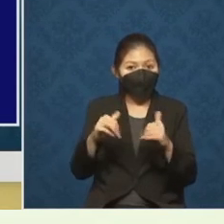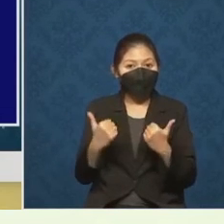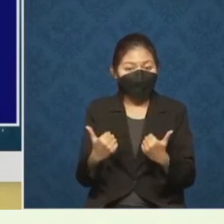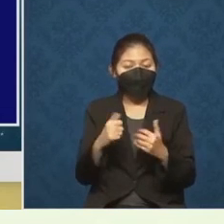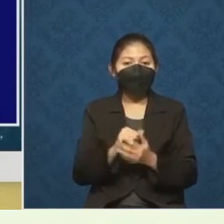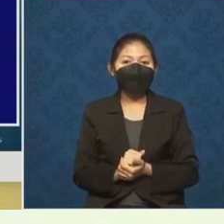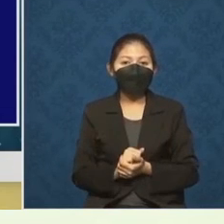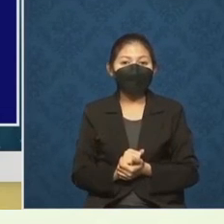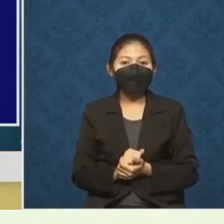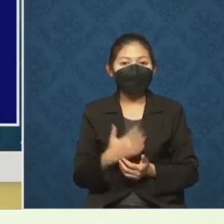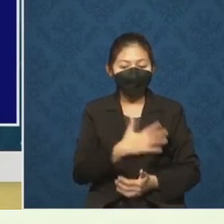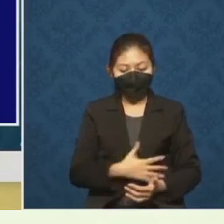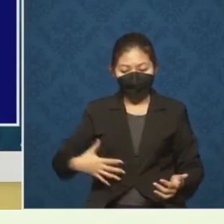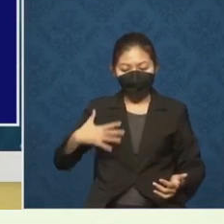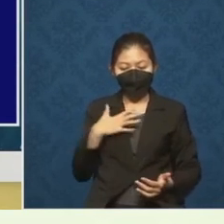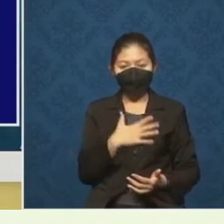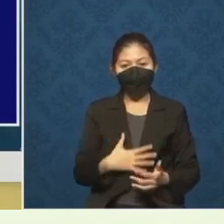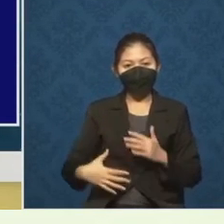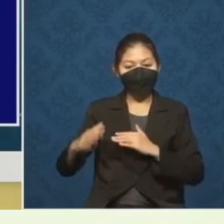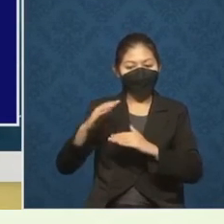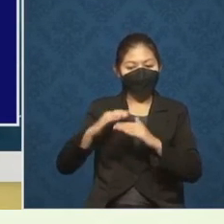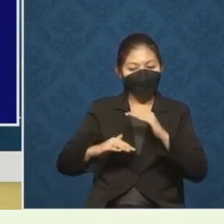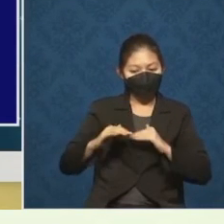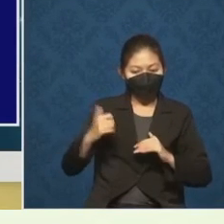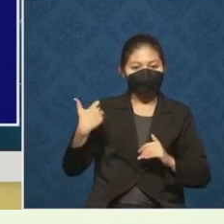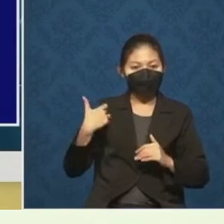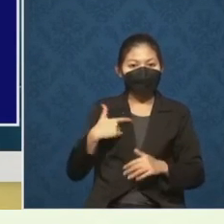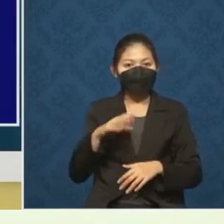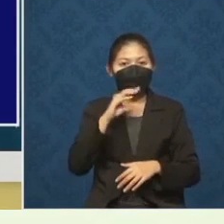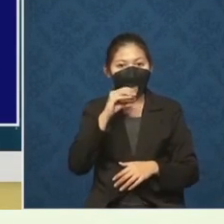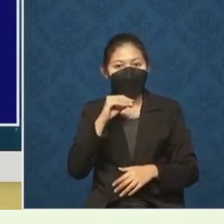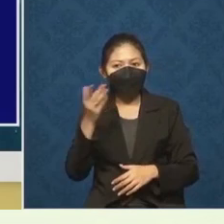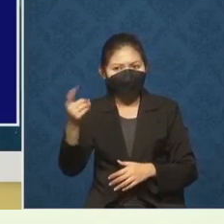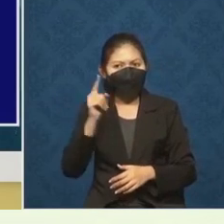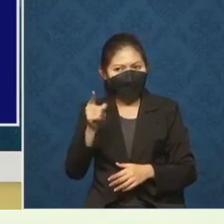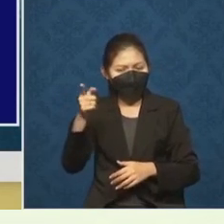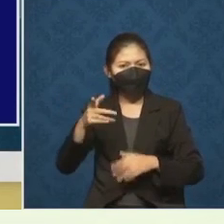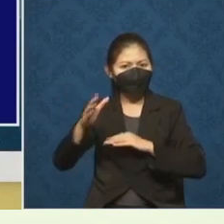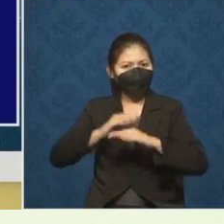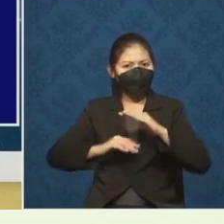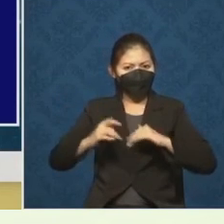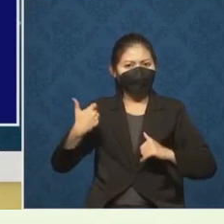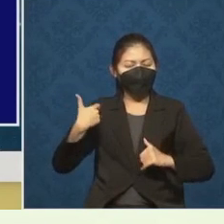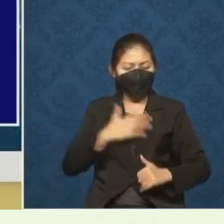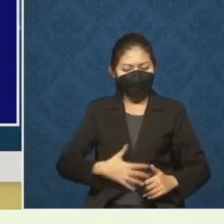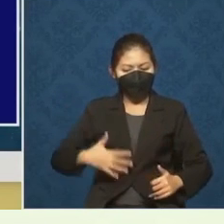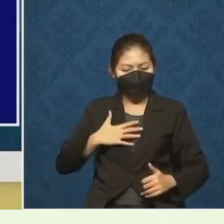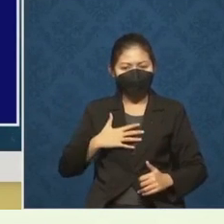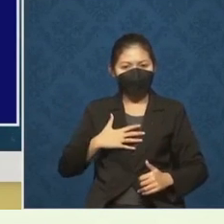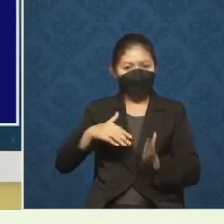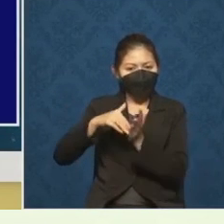างกายมันก็หมดสภาพแล้วนะครับเห็นที่พูดเนี่ยความจริงหมดสภาพแล้วนะครับนะเดินจ